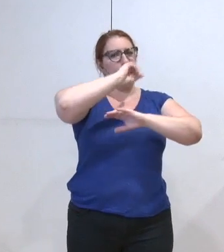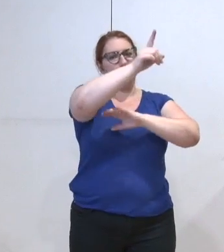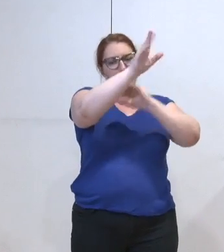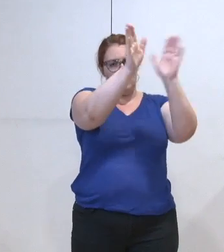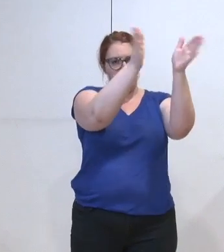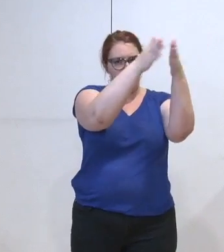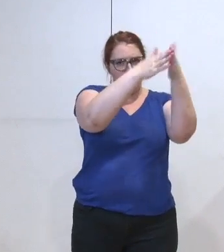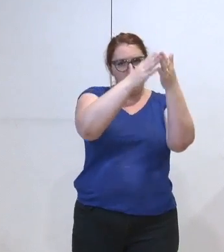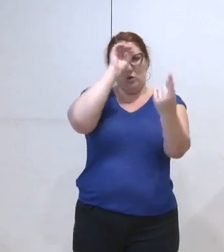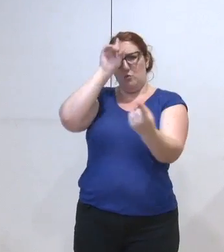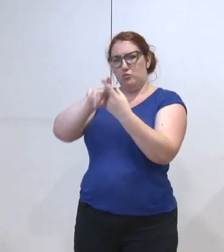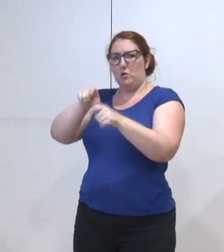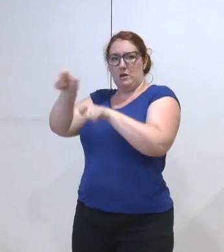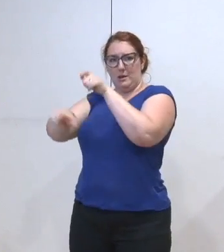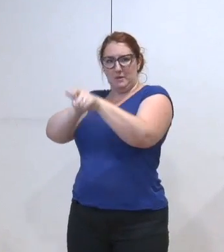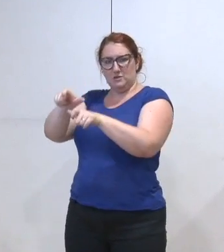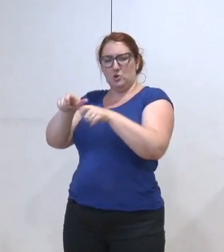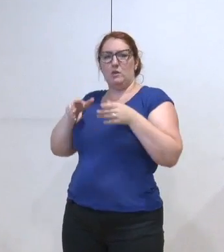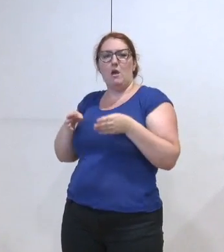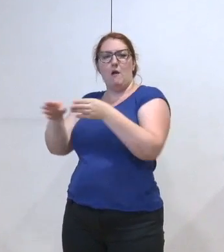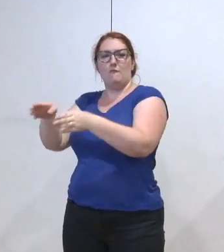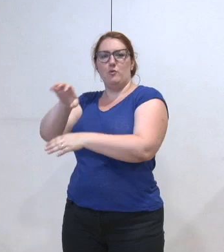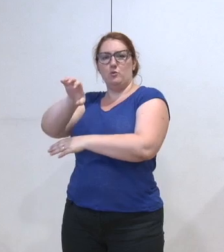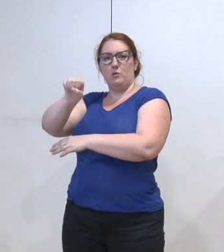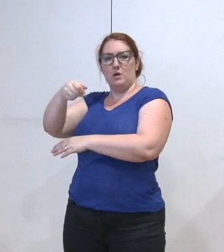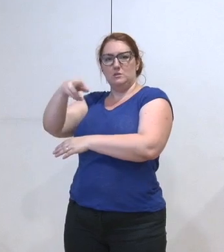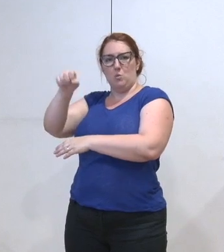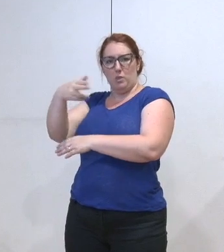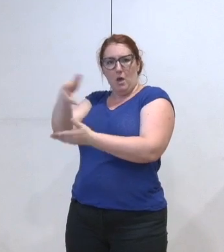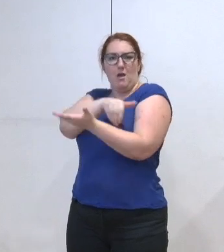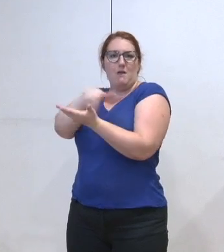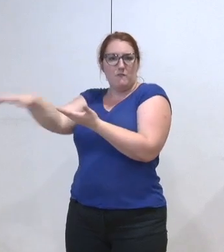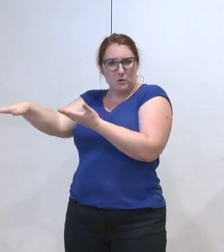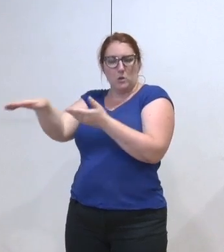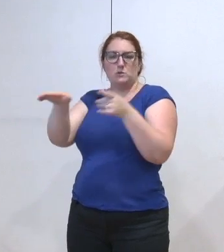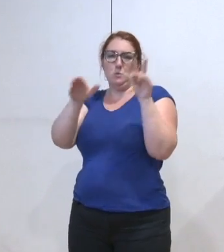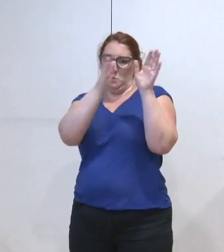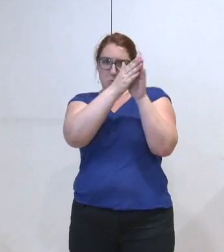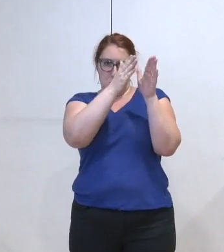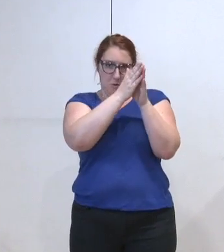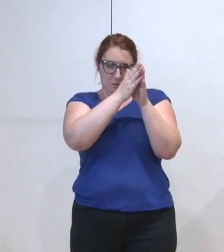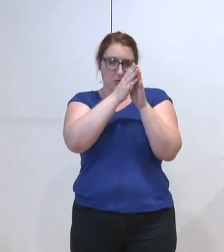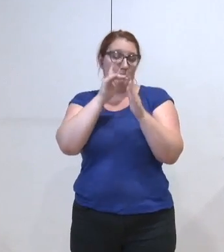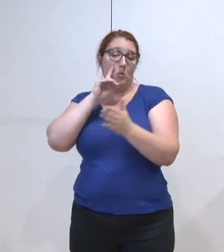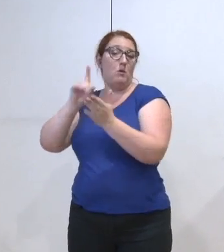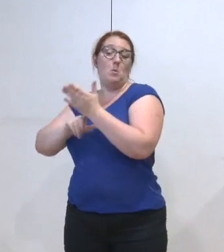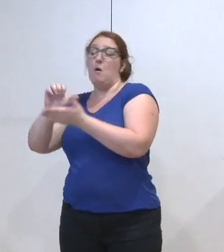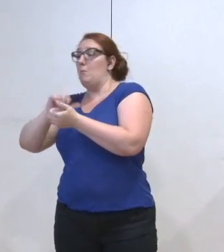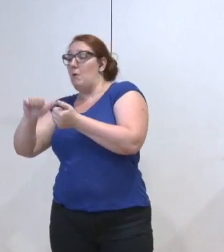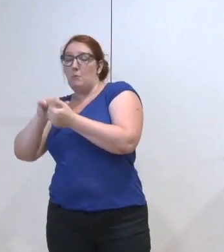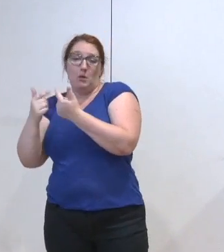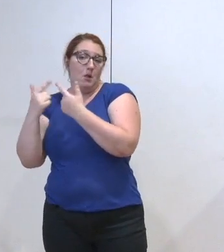sans titre ni droit l'avenue smenin vous avez évoqué euh une situation